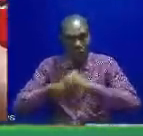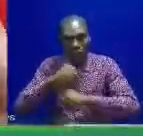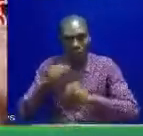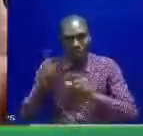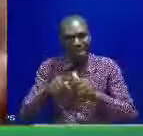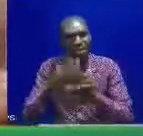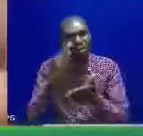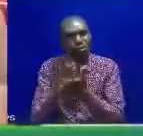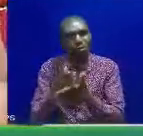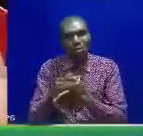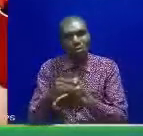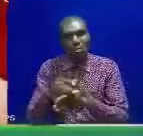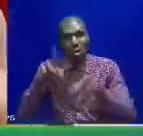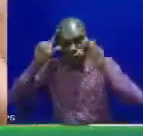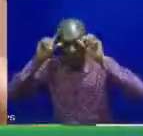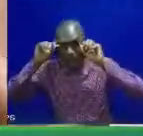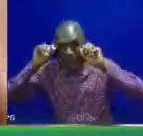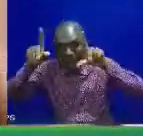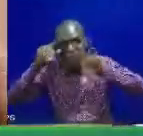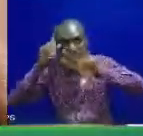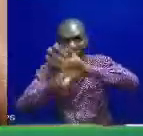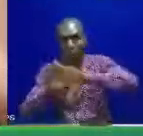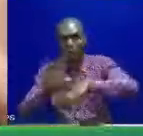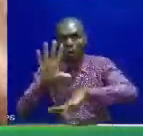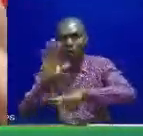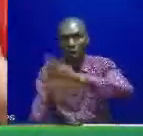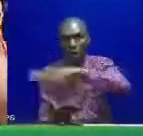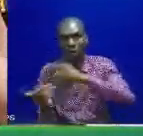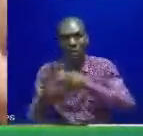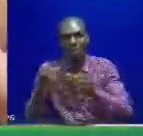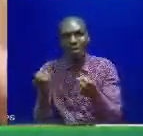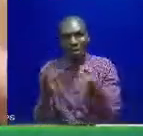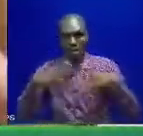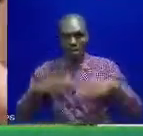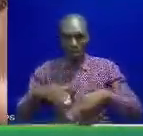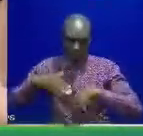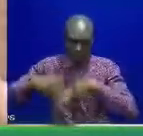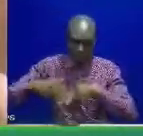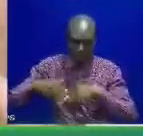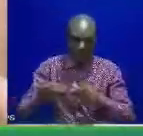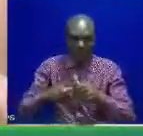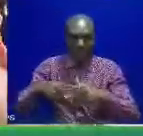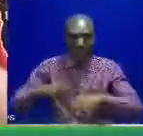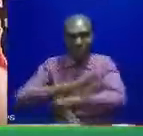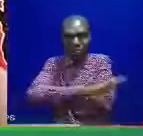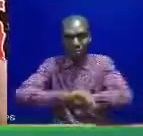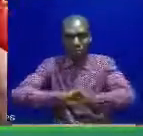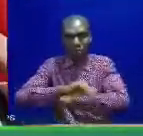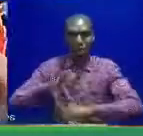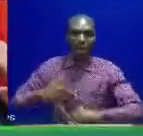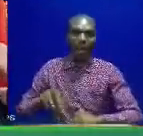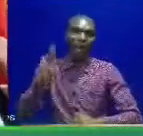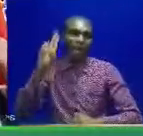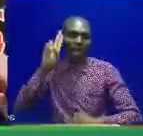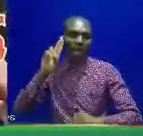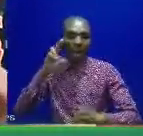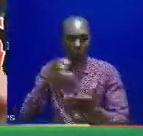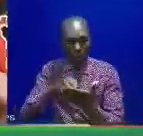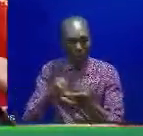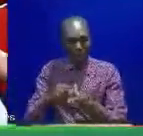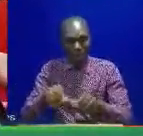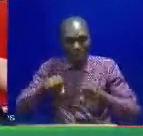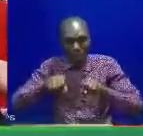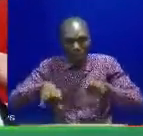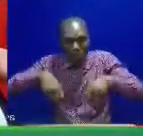nabo kasa kumina moja. Nama kanya lava anteva ichire para ngaba ibira nko ya nevinto nko chikonya kubwata nama kanya chipikipiki